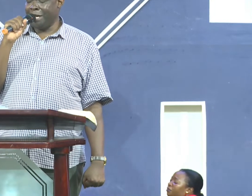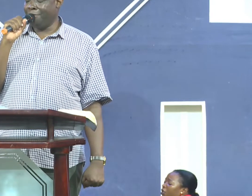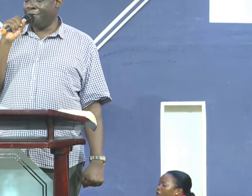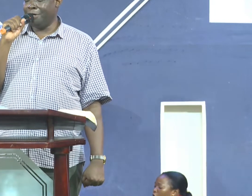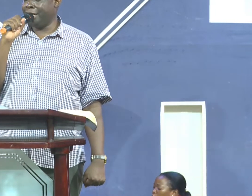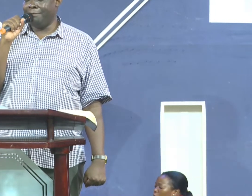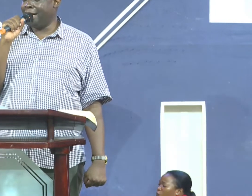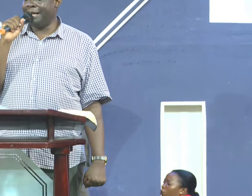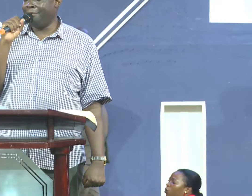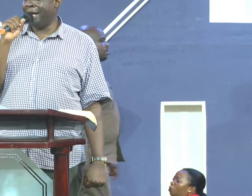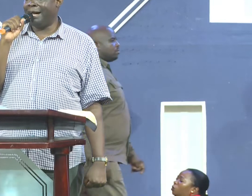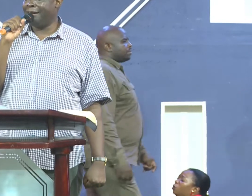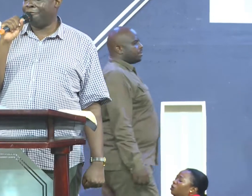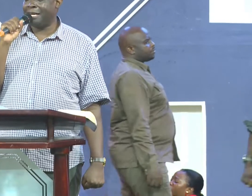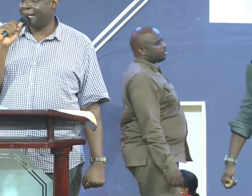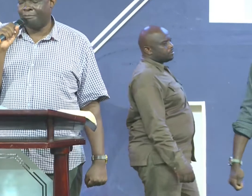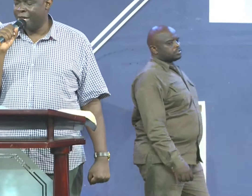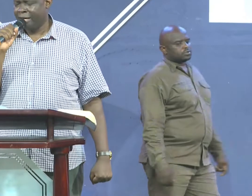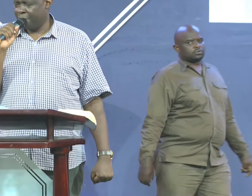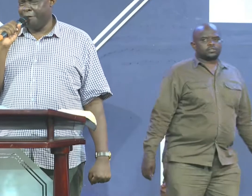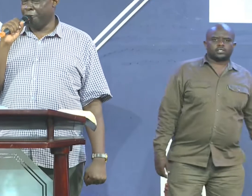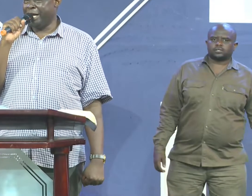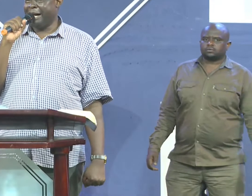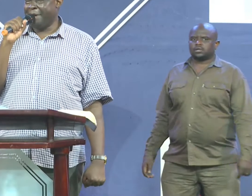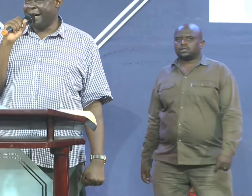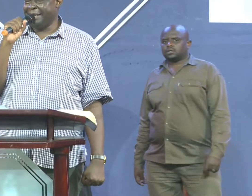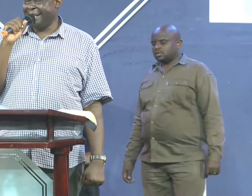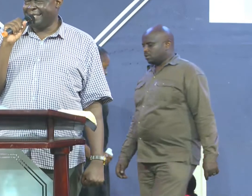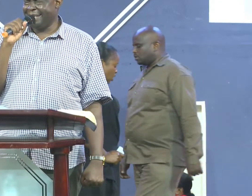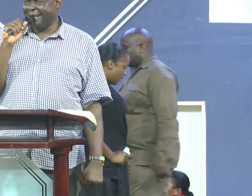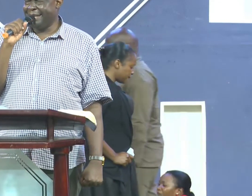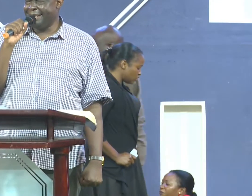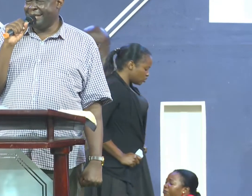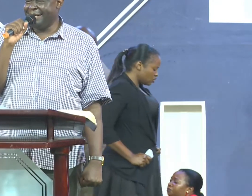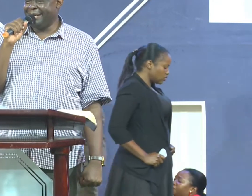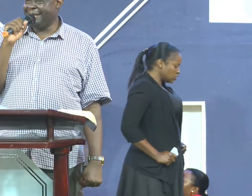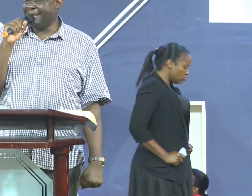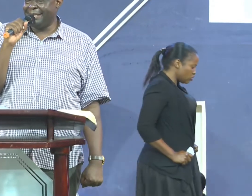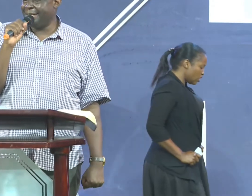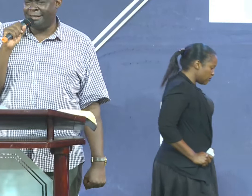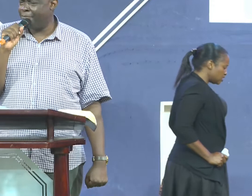okubikka ku ebyo byonna ebyali byafa bifuna amaanyi nate